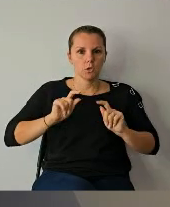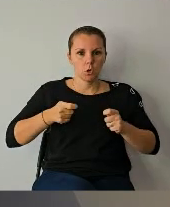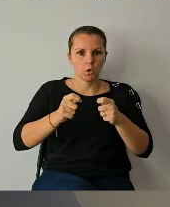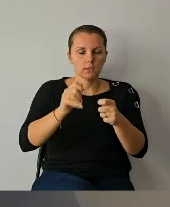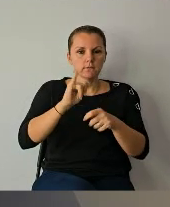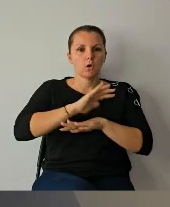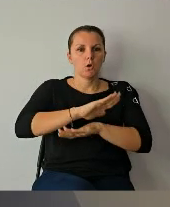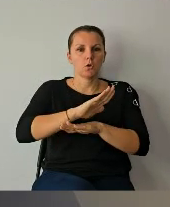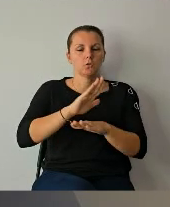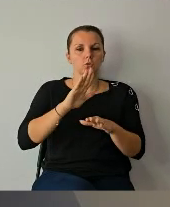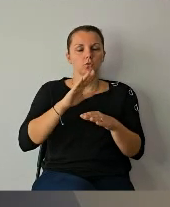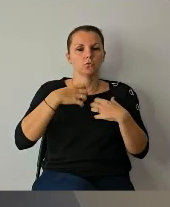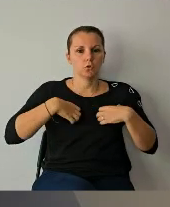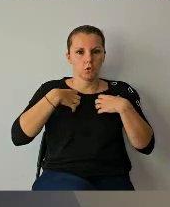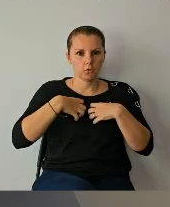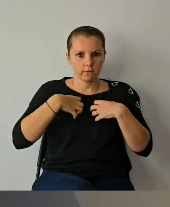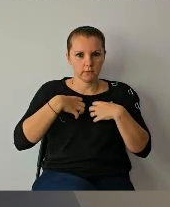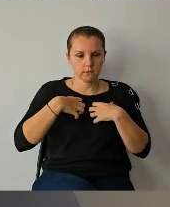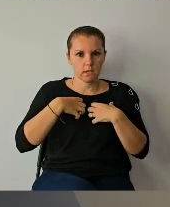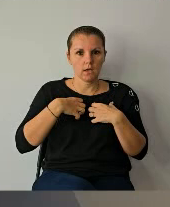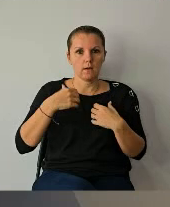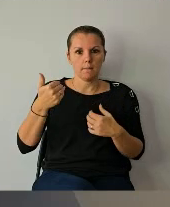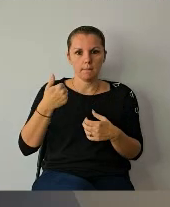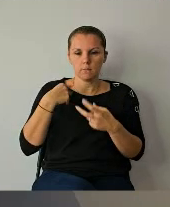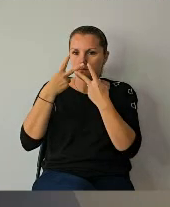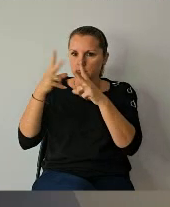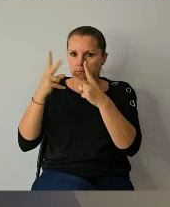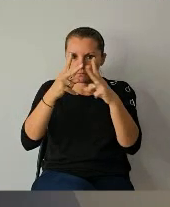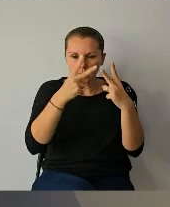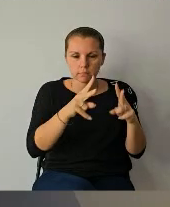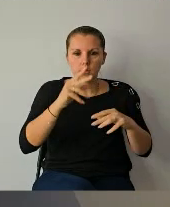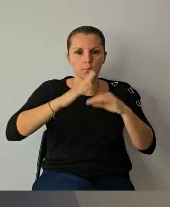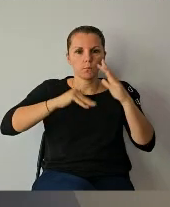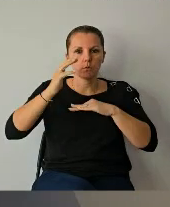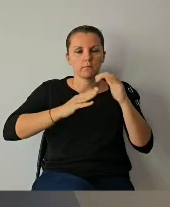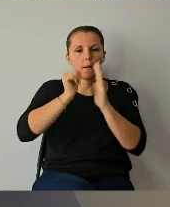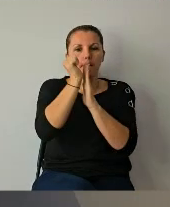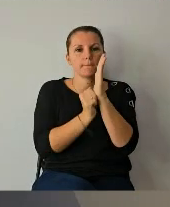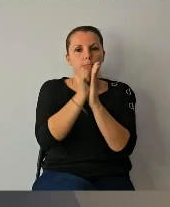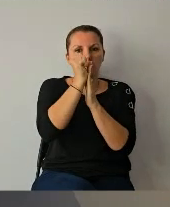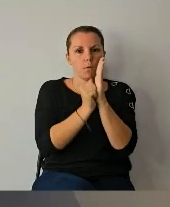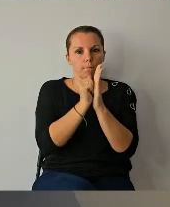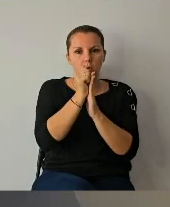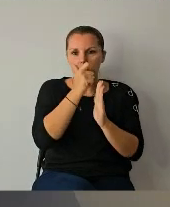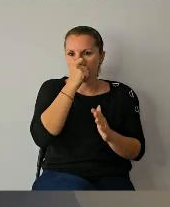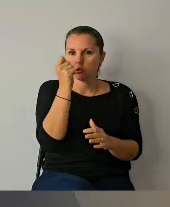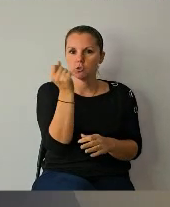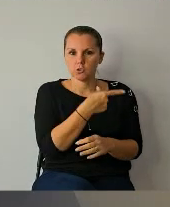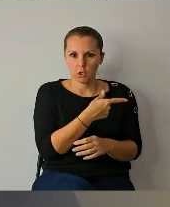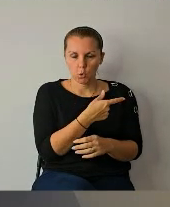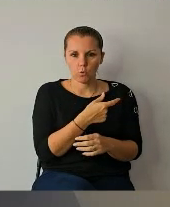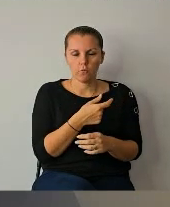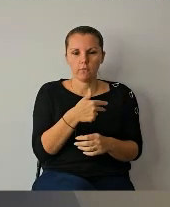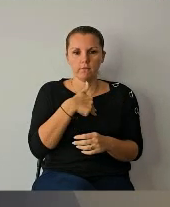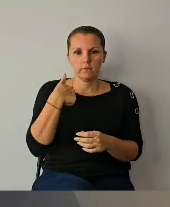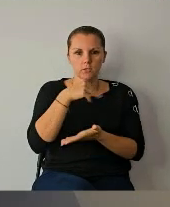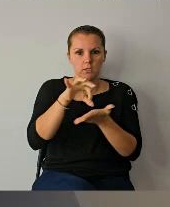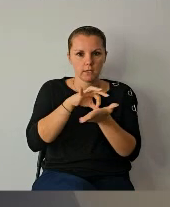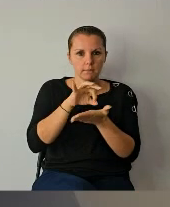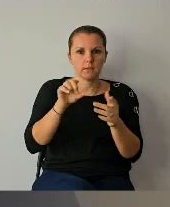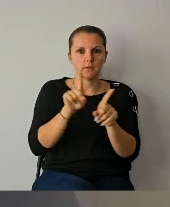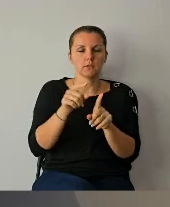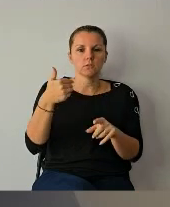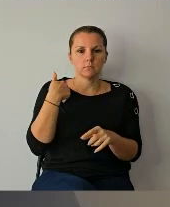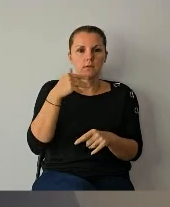wizytowała budowane przepompownie ścieków na terenie naszej gminy Bogufała. I nie tylko, bo byliśmy w Zwięczycy